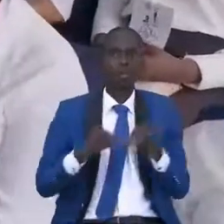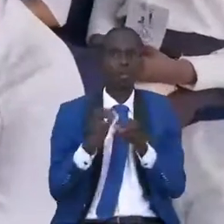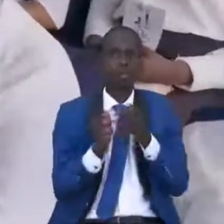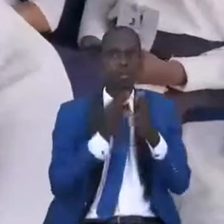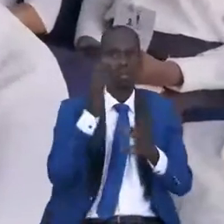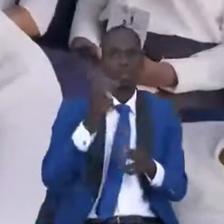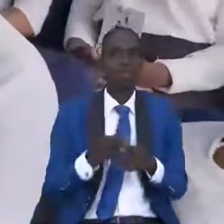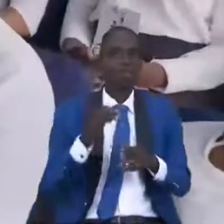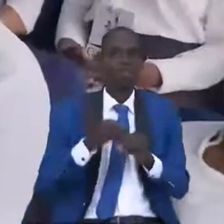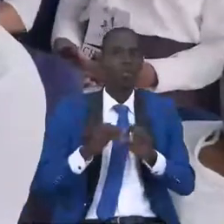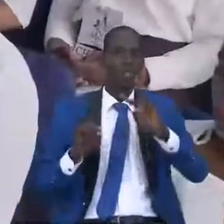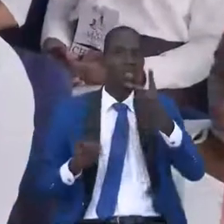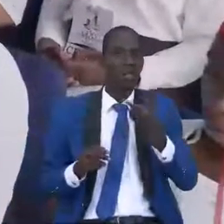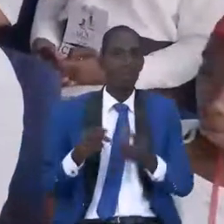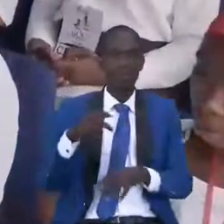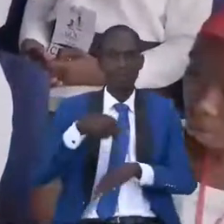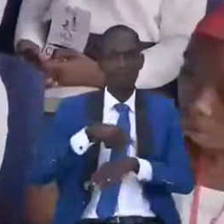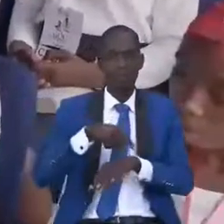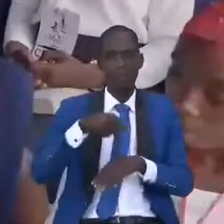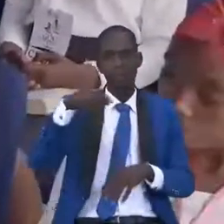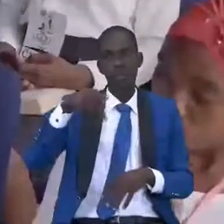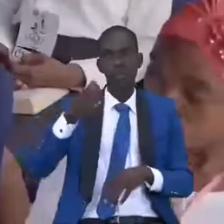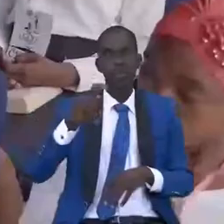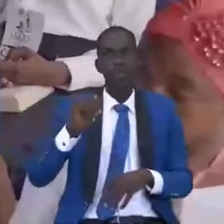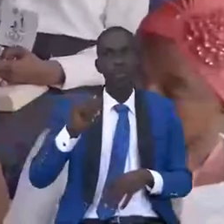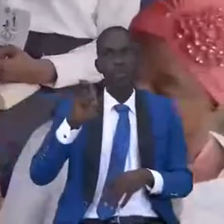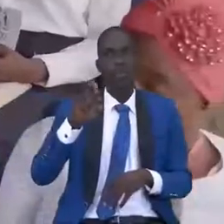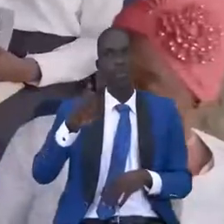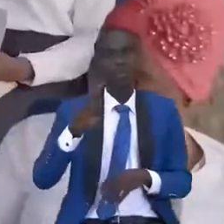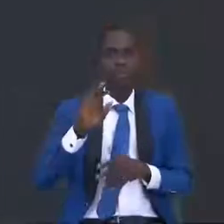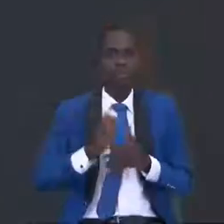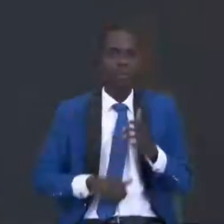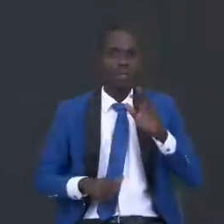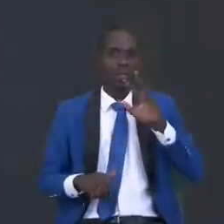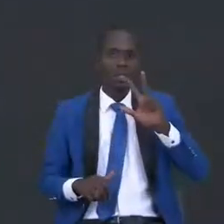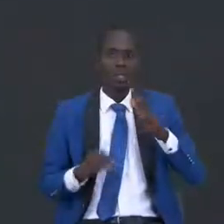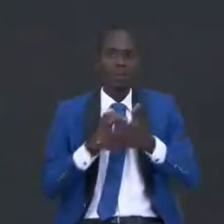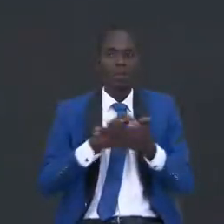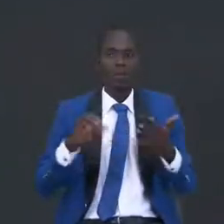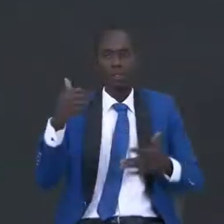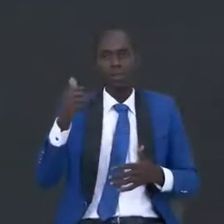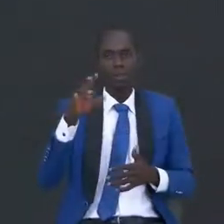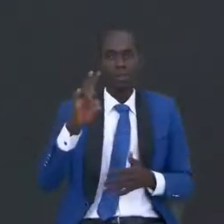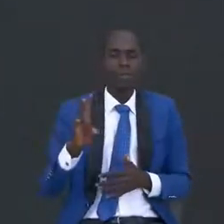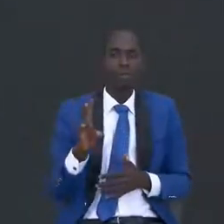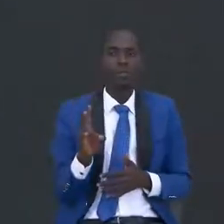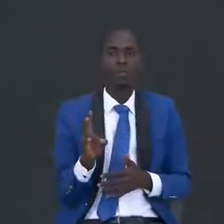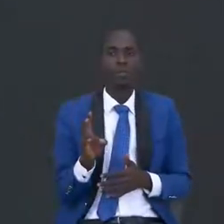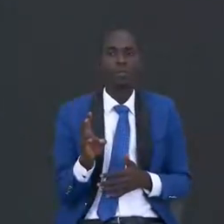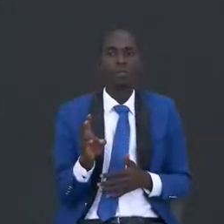Deuxième Pierre au chapitre 3, 17. 2 Pierre 3,